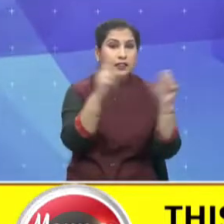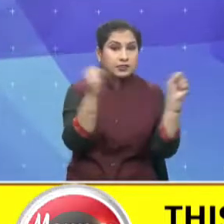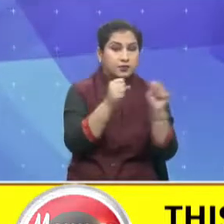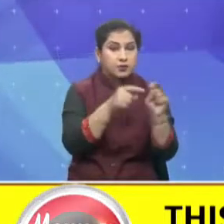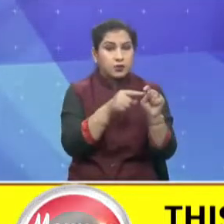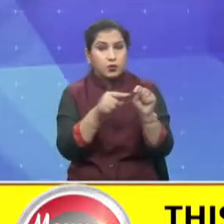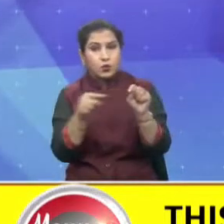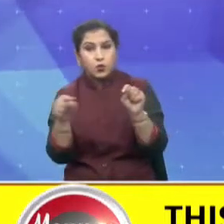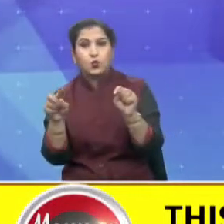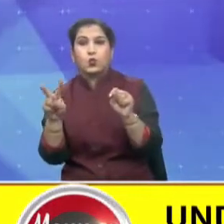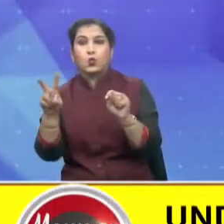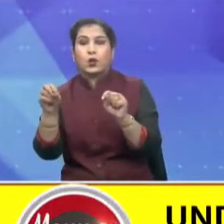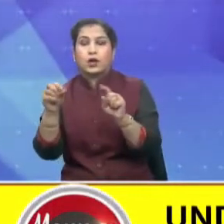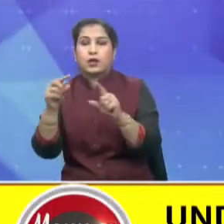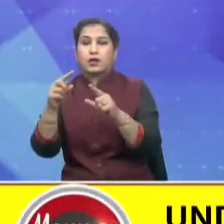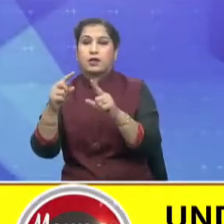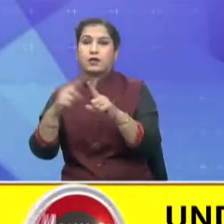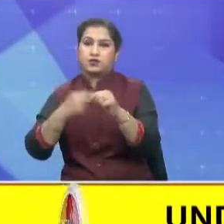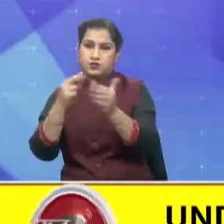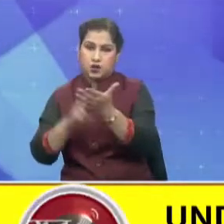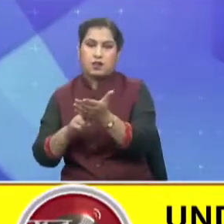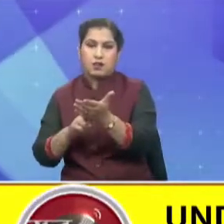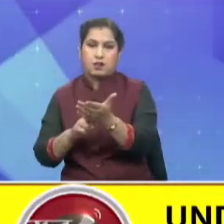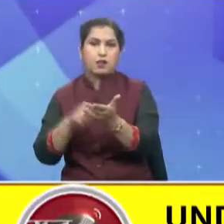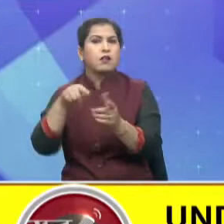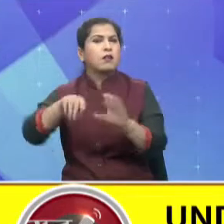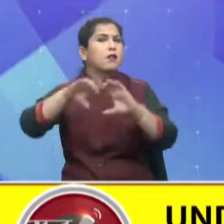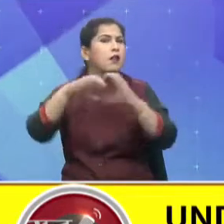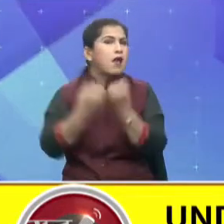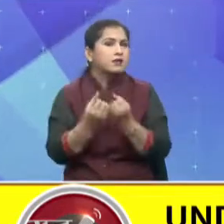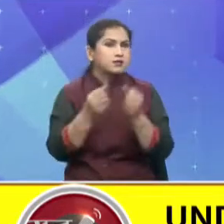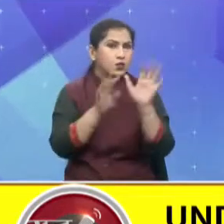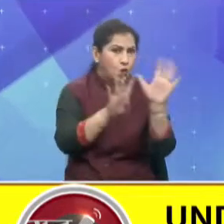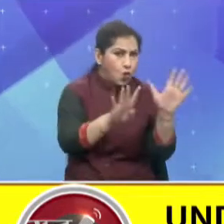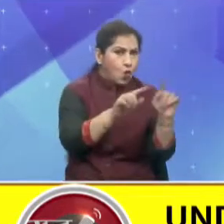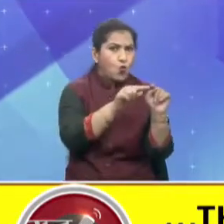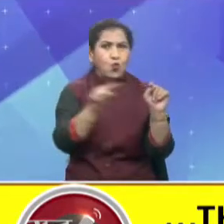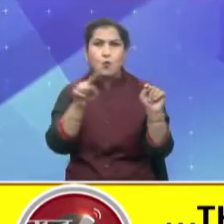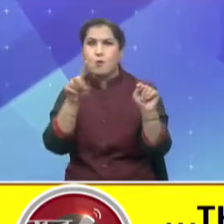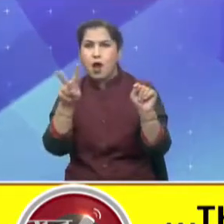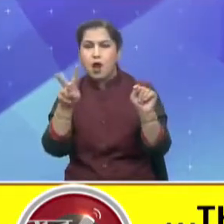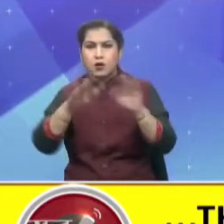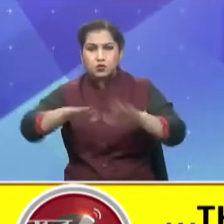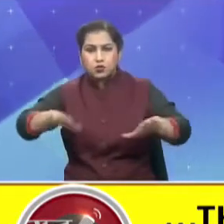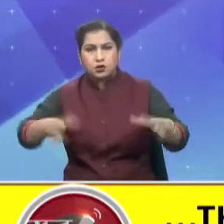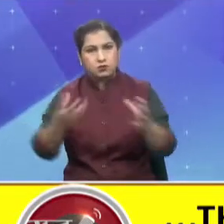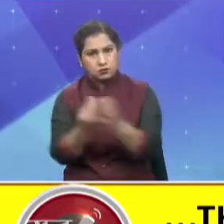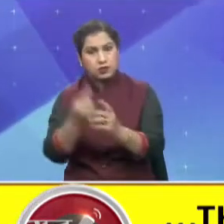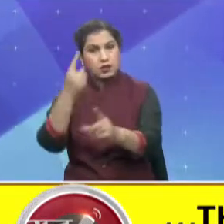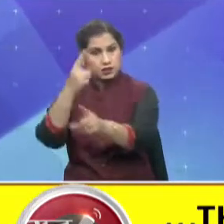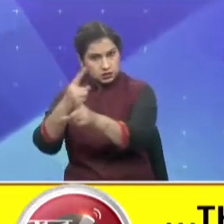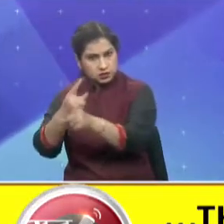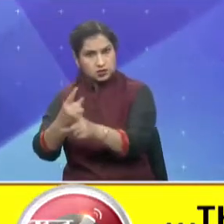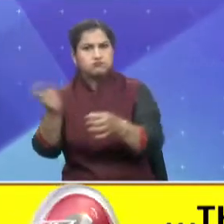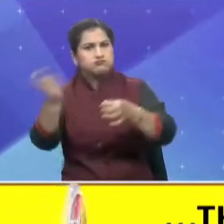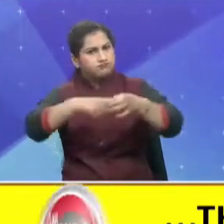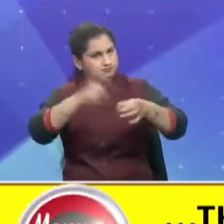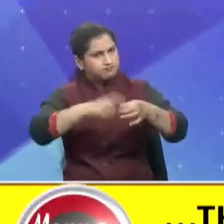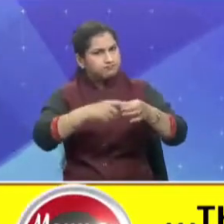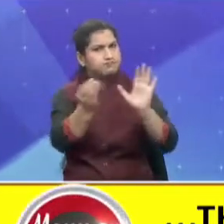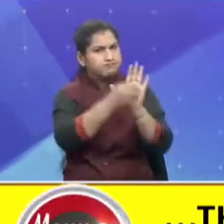चलेगा। इसके लिए क्लास 9 से 12 तक के स्टूडेंट्स, टीचर्स और पेरेंट्स के